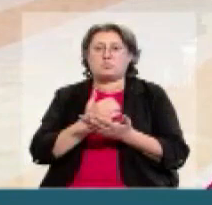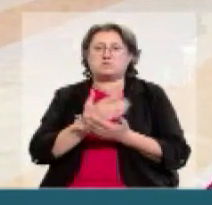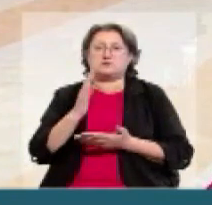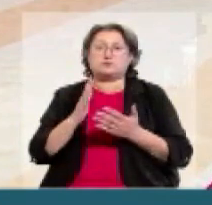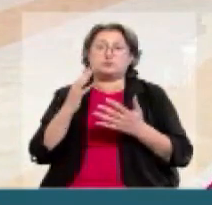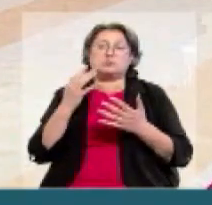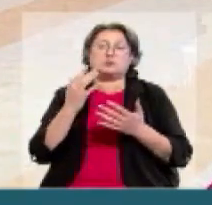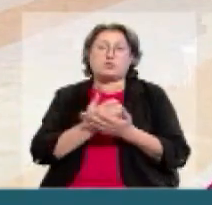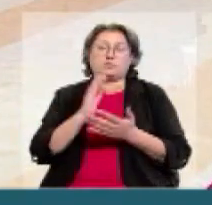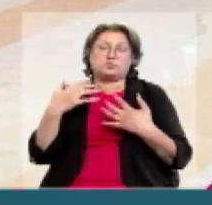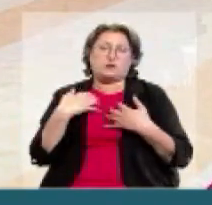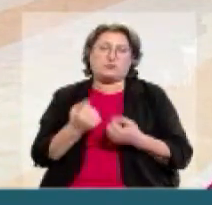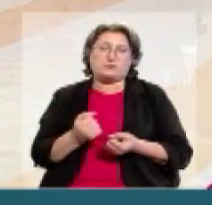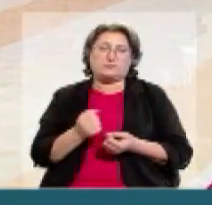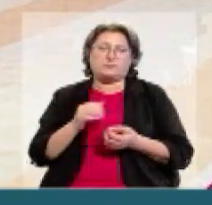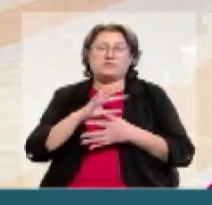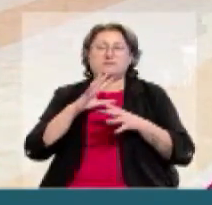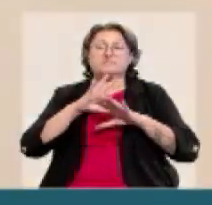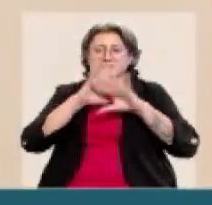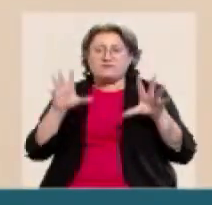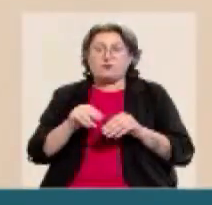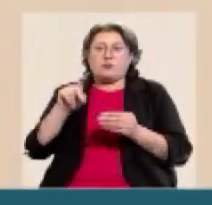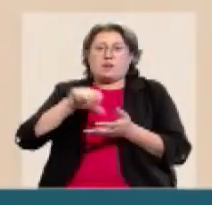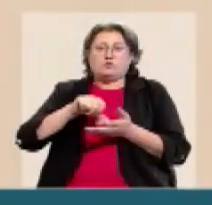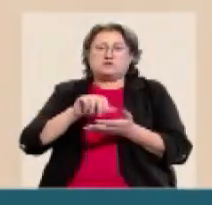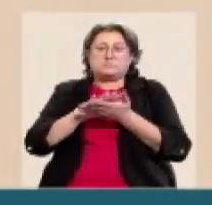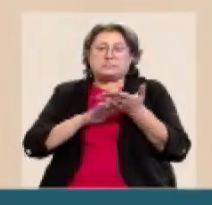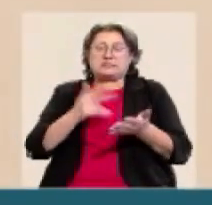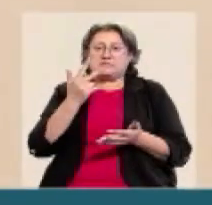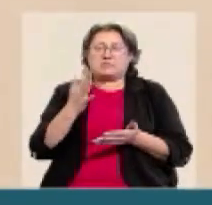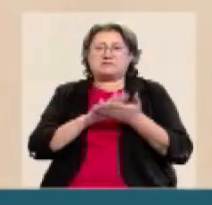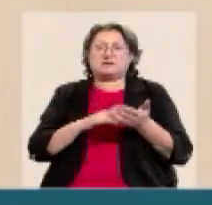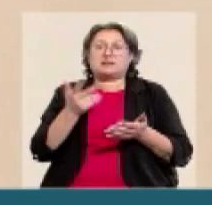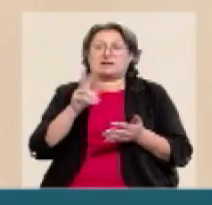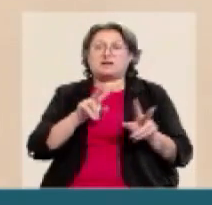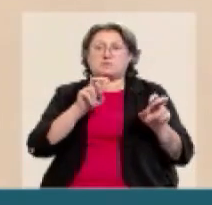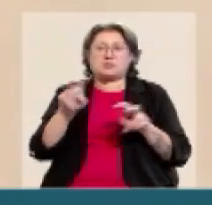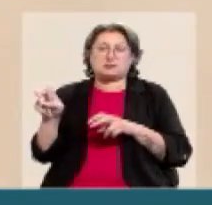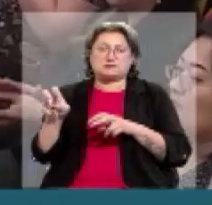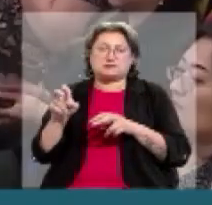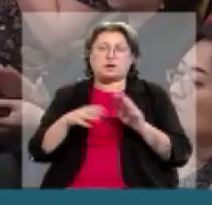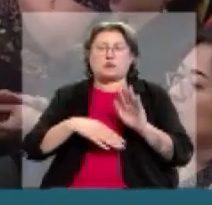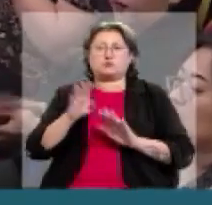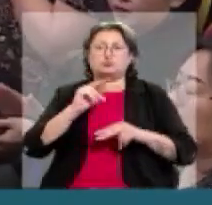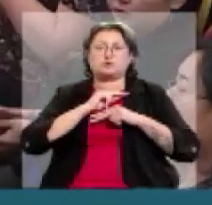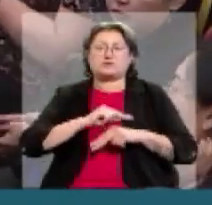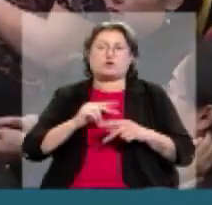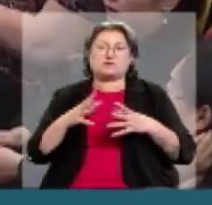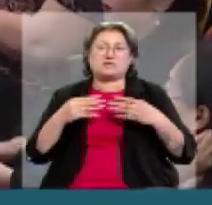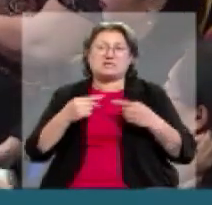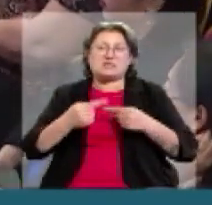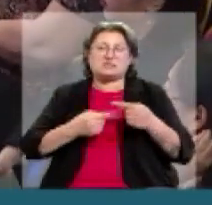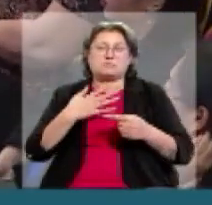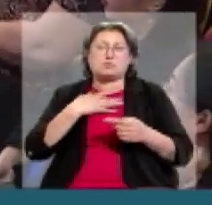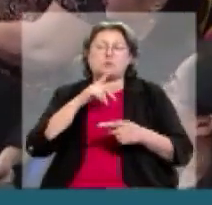болады. Байқауға қатысуға барлығы 35 өтінім түскен 3 номинациядан олар үздік еңбек әулеті, өндірістің үздік жас